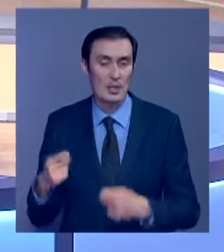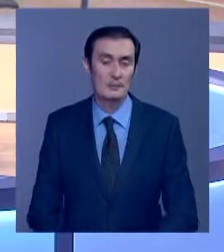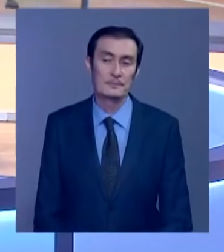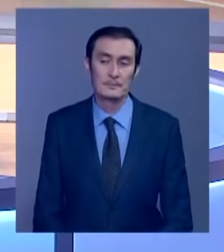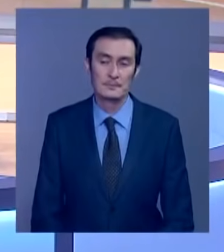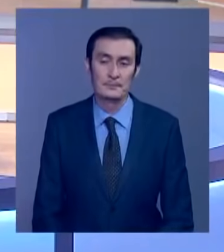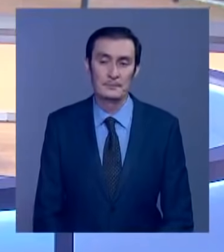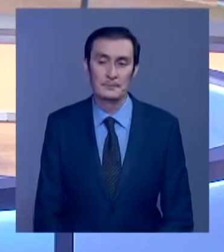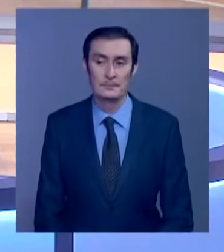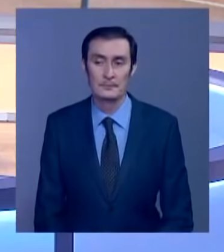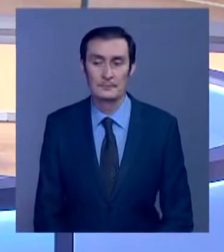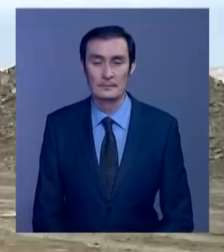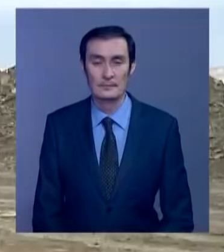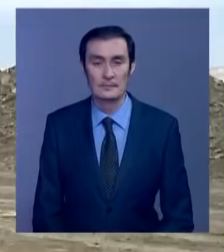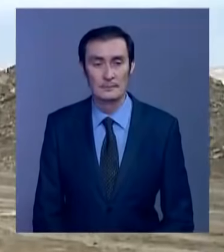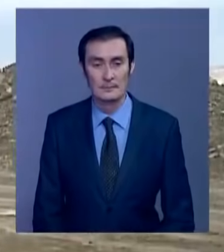200 нарушений.